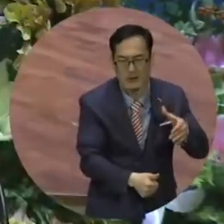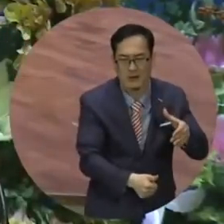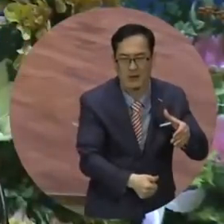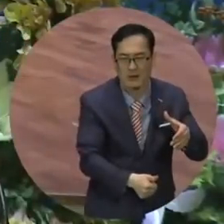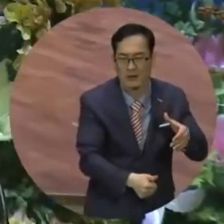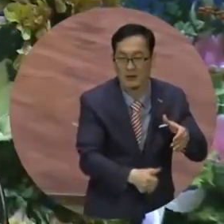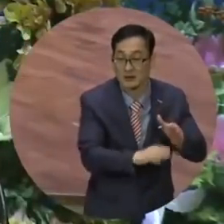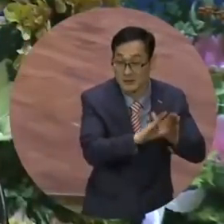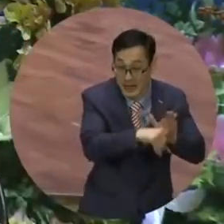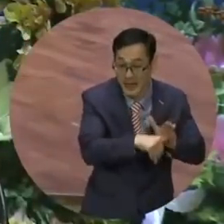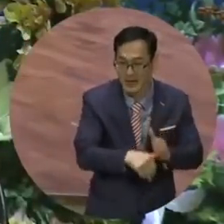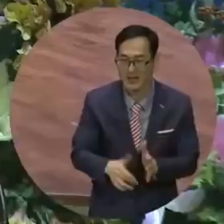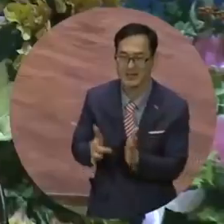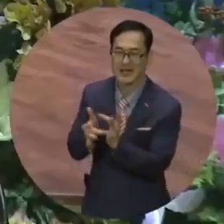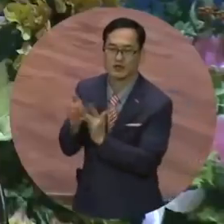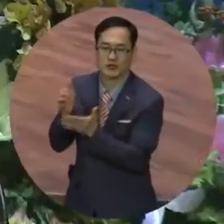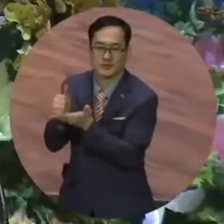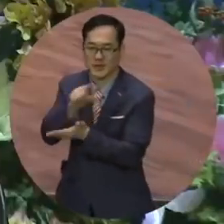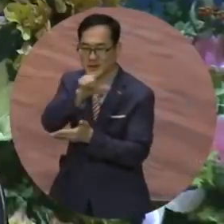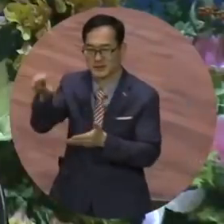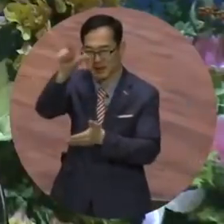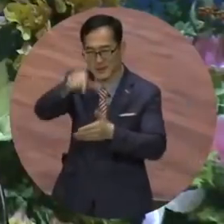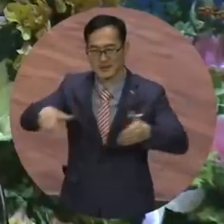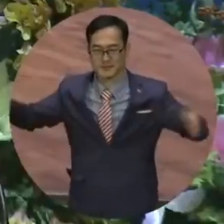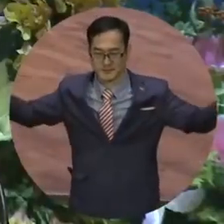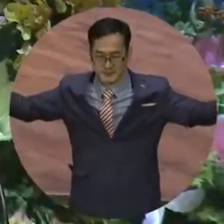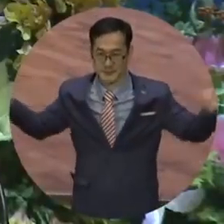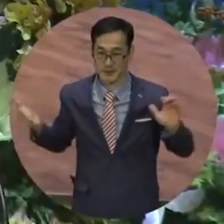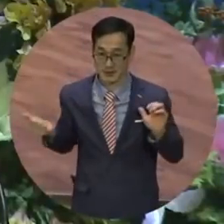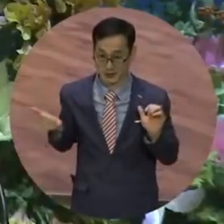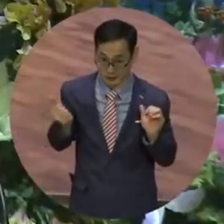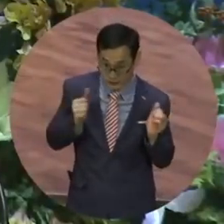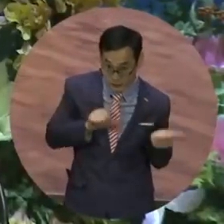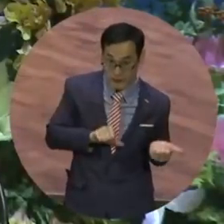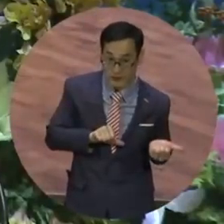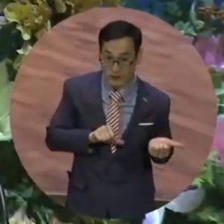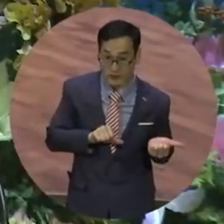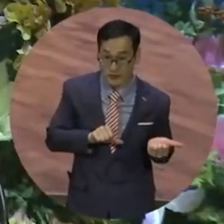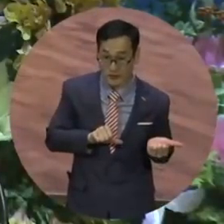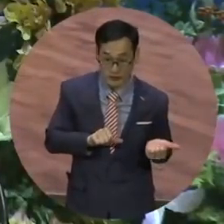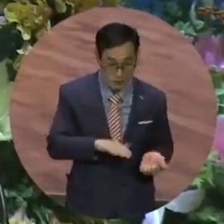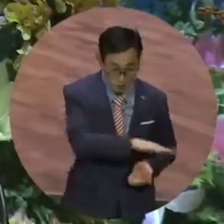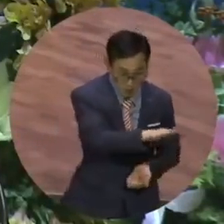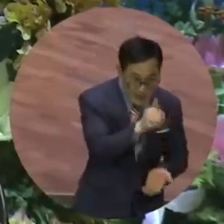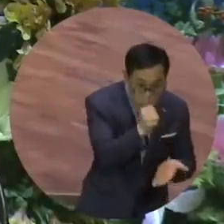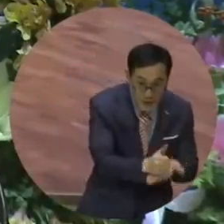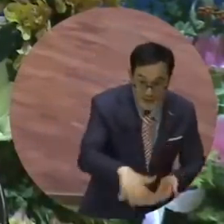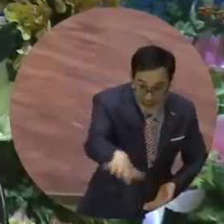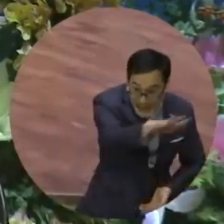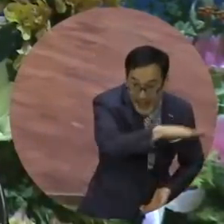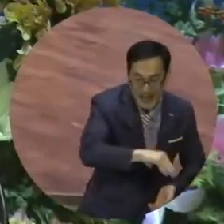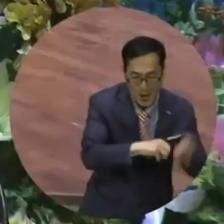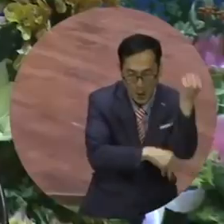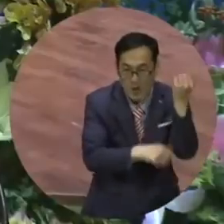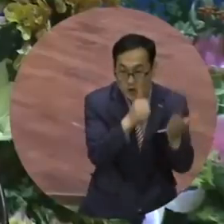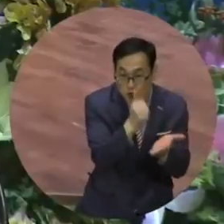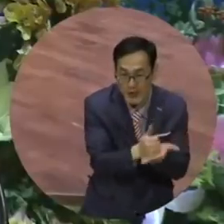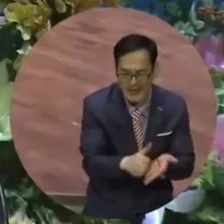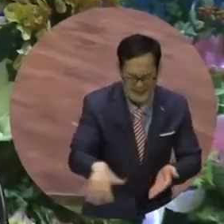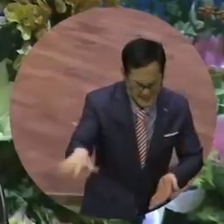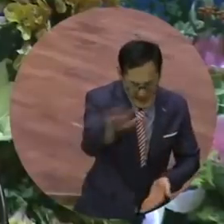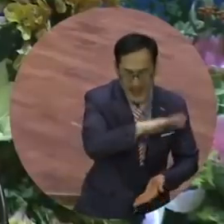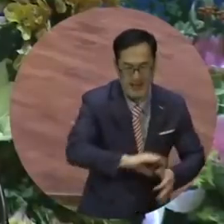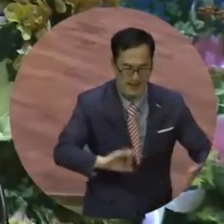예수 그리스도께서 십자가에 달려 죽으심으로 우리가 가지고 있는 모든 죄, 원죄, 자범죄 싹